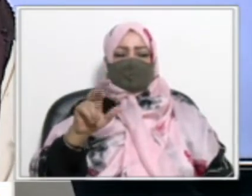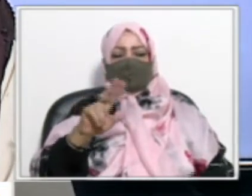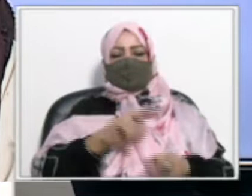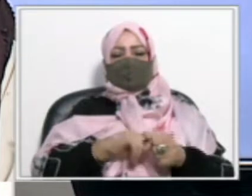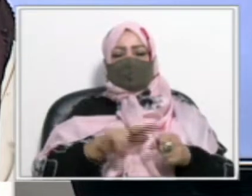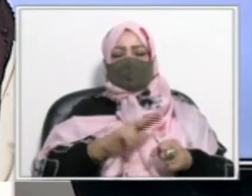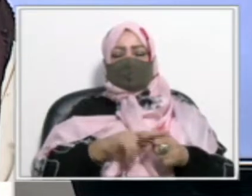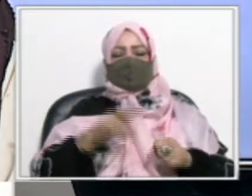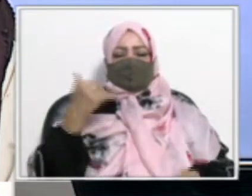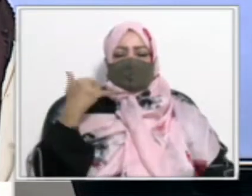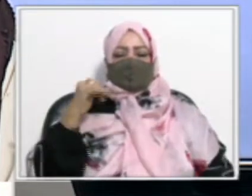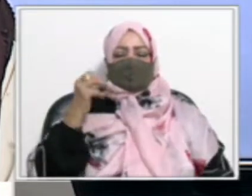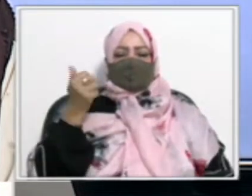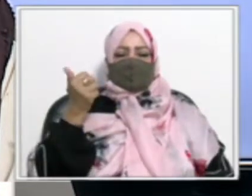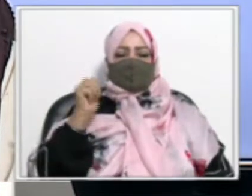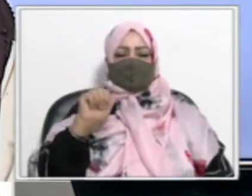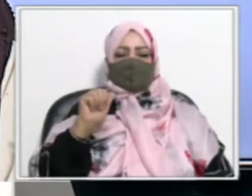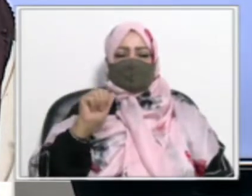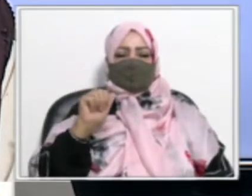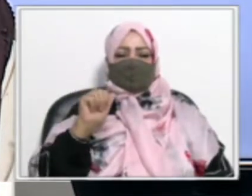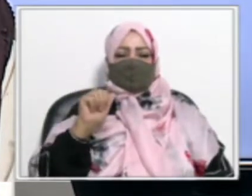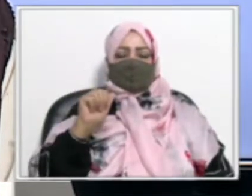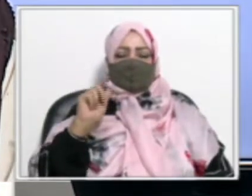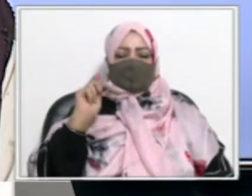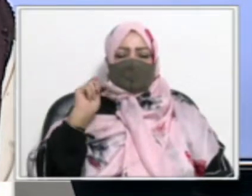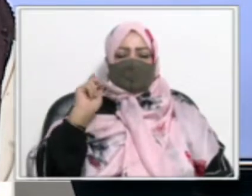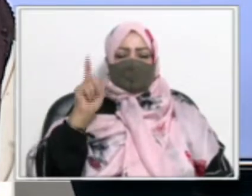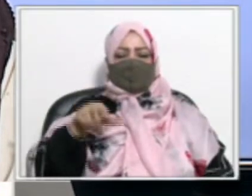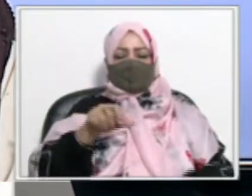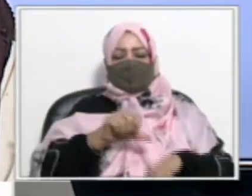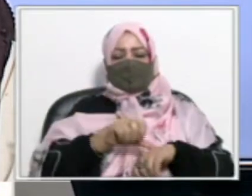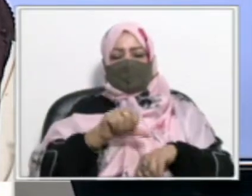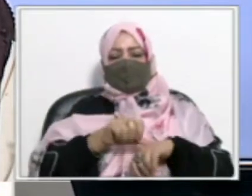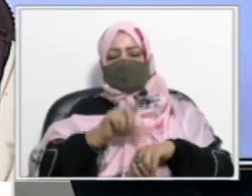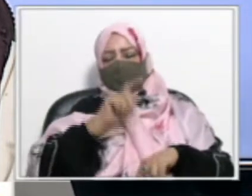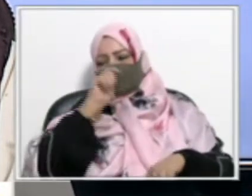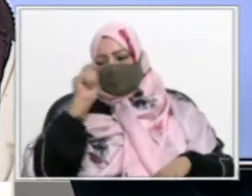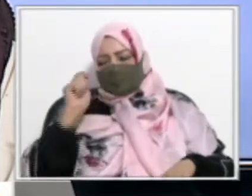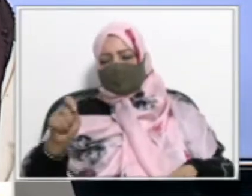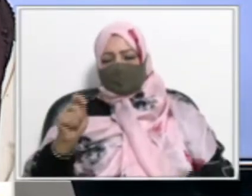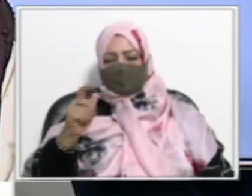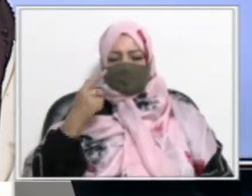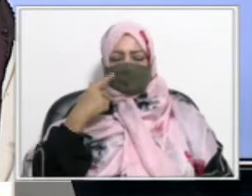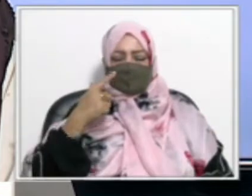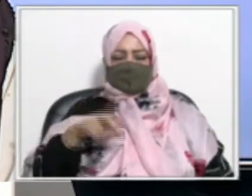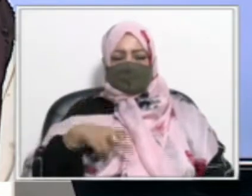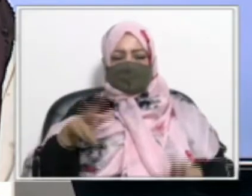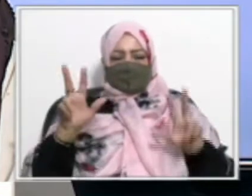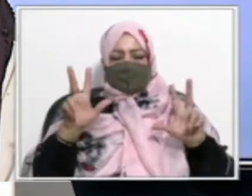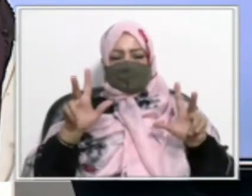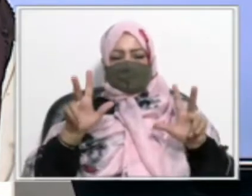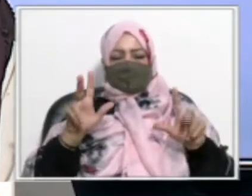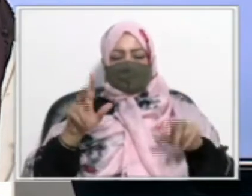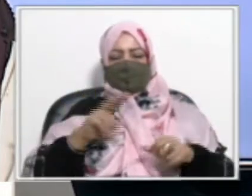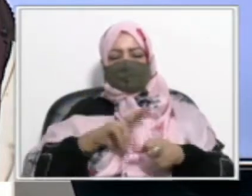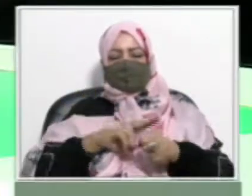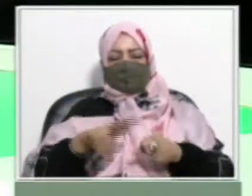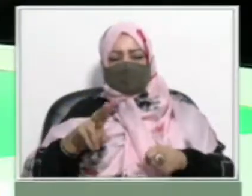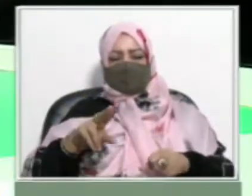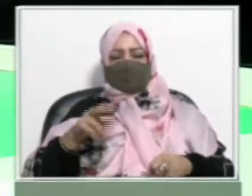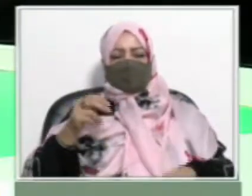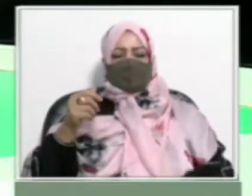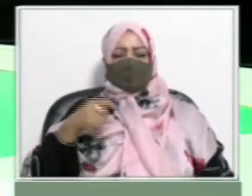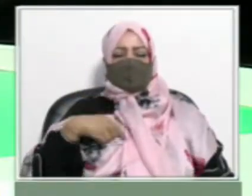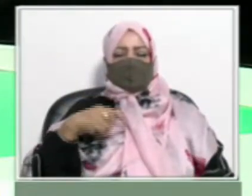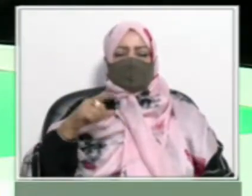يا قناة الفتنة، يا قناة الحدث، ألهي بي بلاك اللي في بنغازي، ألهي بي بلاك اللي في بنغازي،